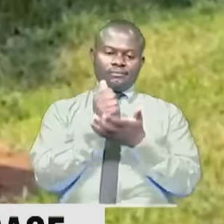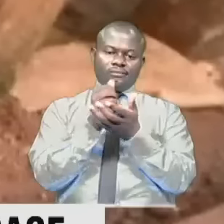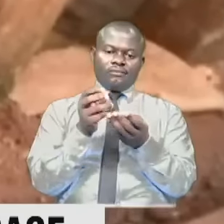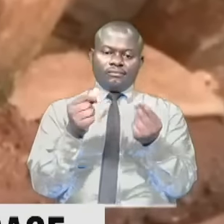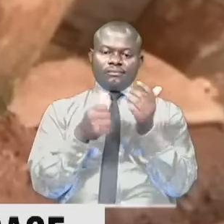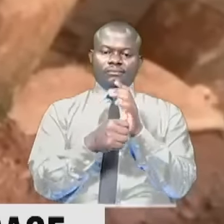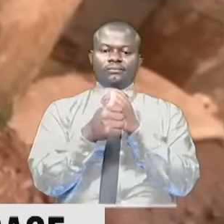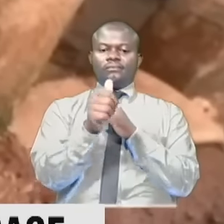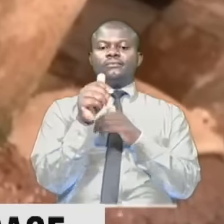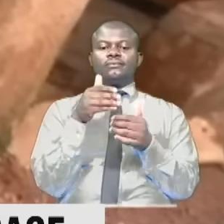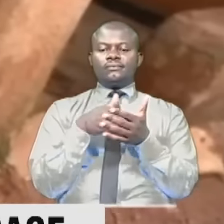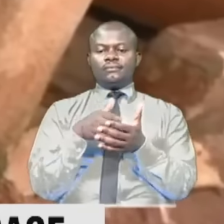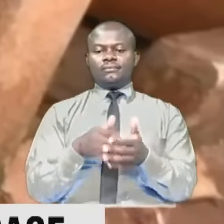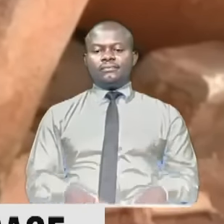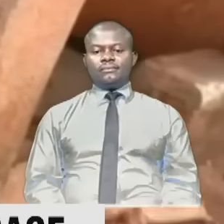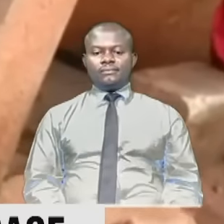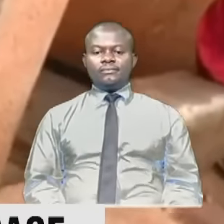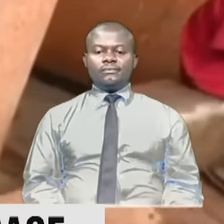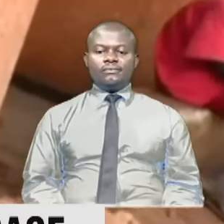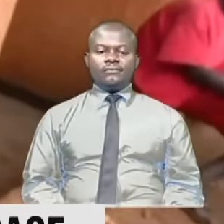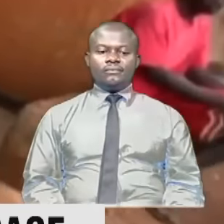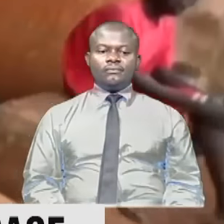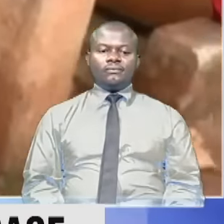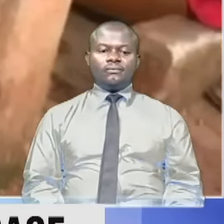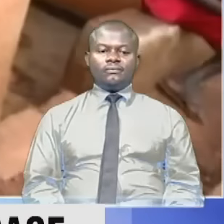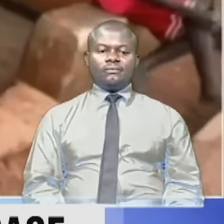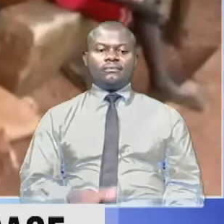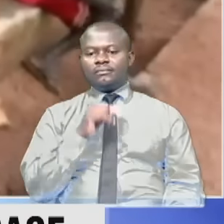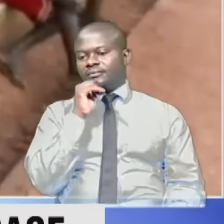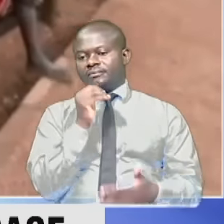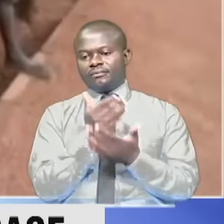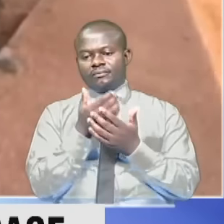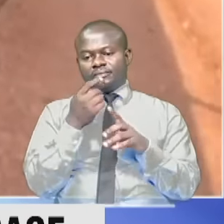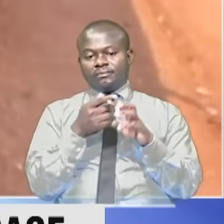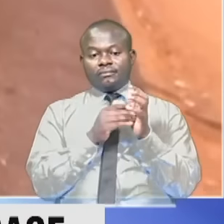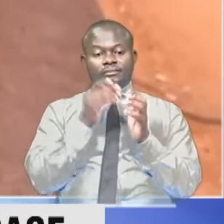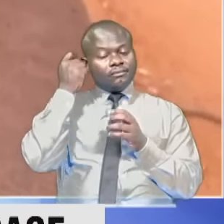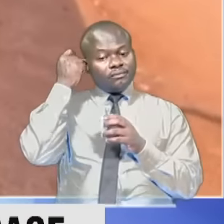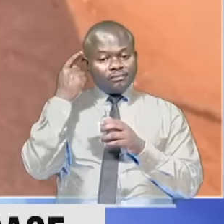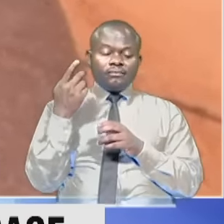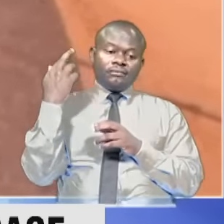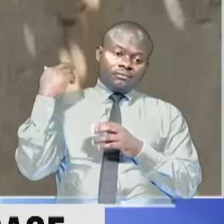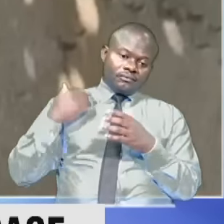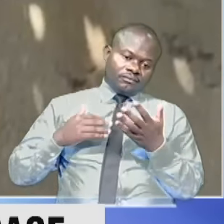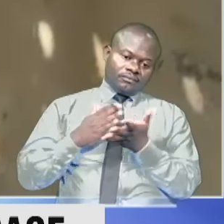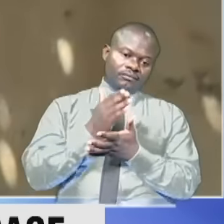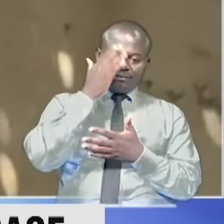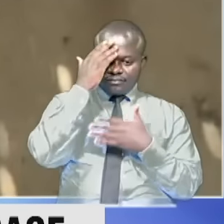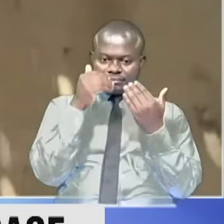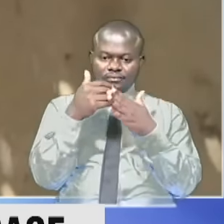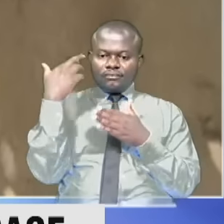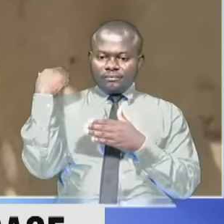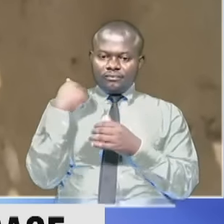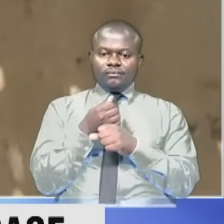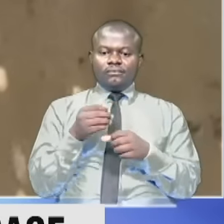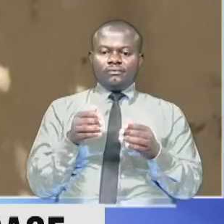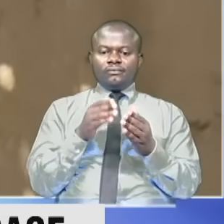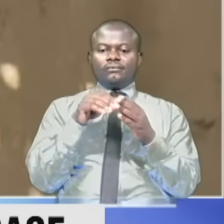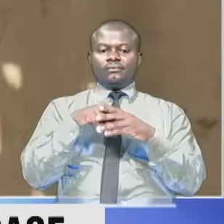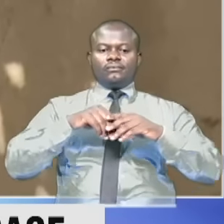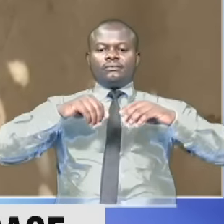gukemura ibibazo bahura nabyo. Ntabwo ari ugusaba ahubwo bumve ko ari uburenganzira bwabo babibabwiye bariya babishinzwe kuko ababishinzwe gukora umuhanda biri mu